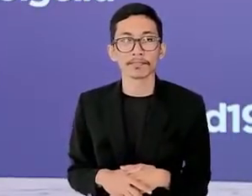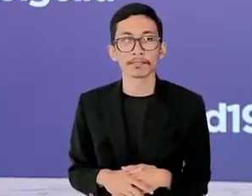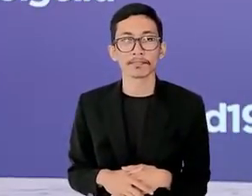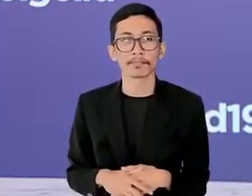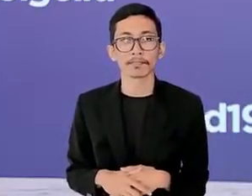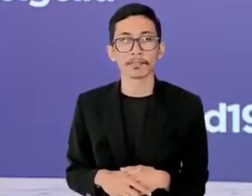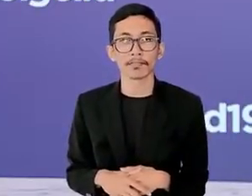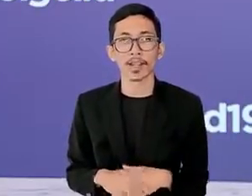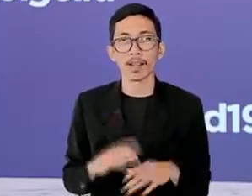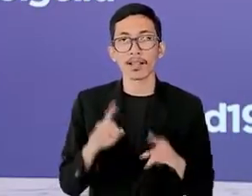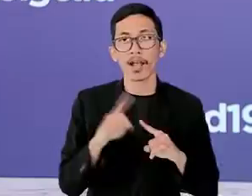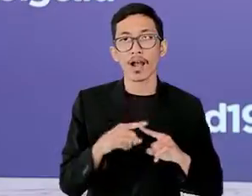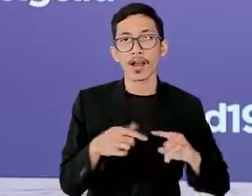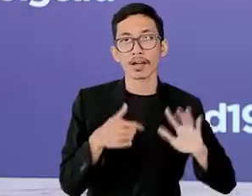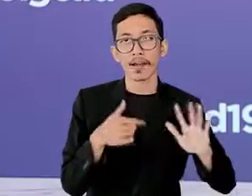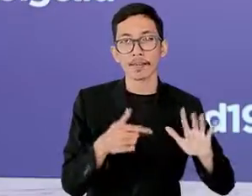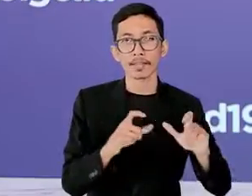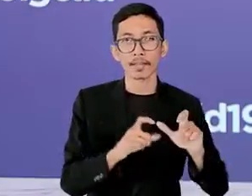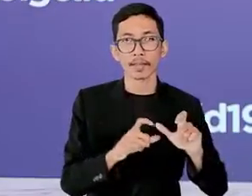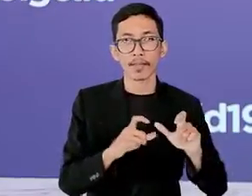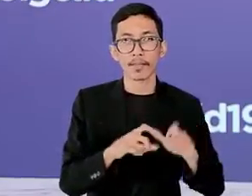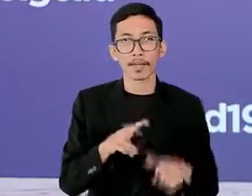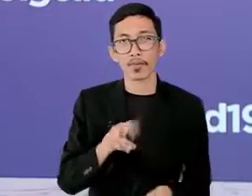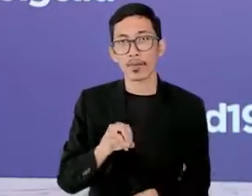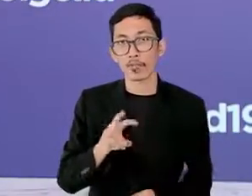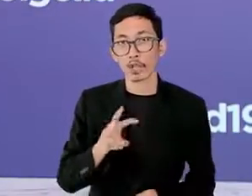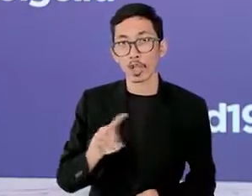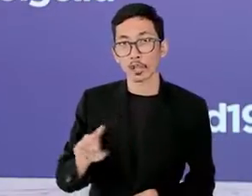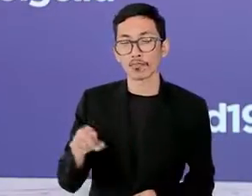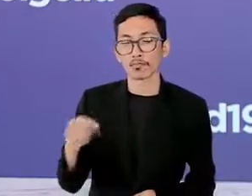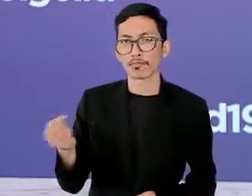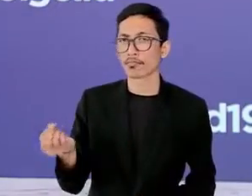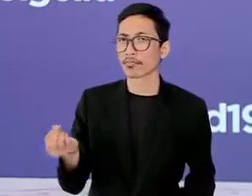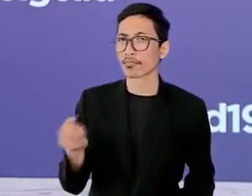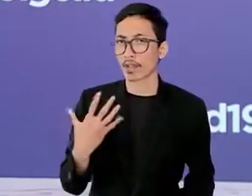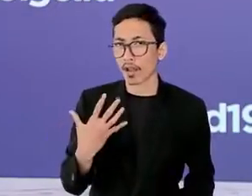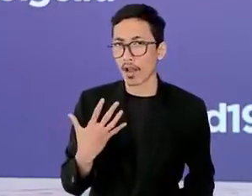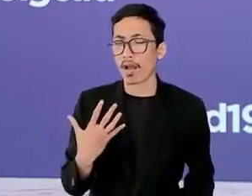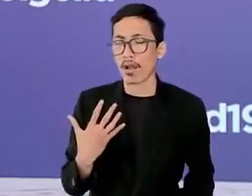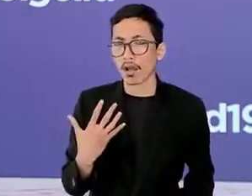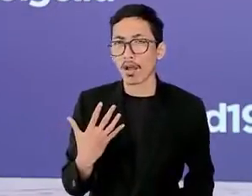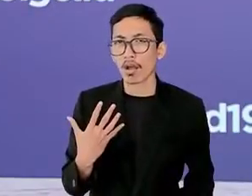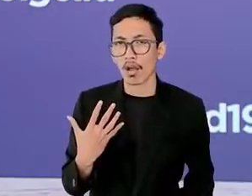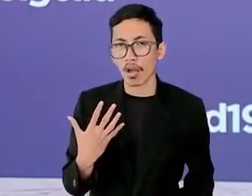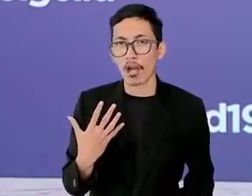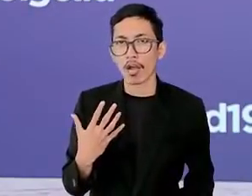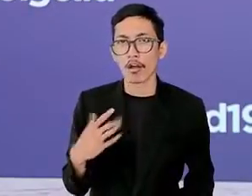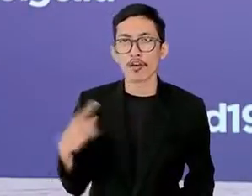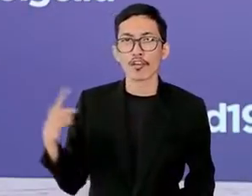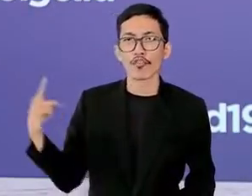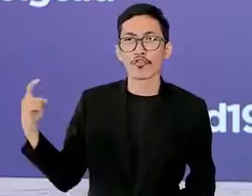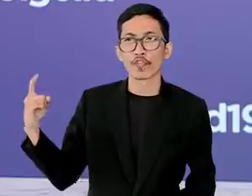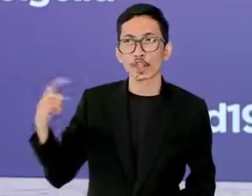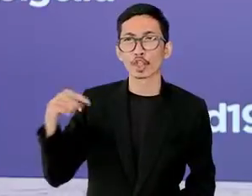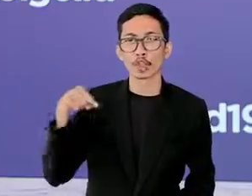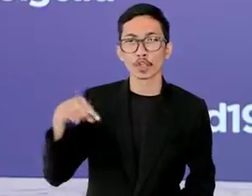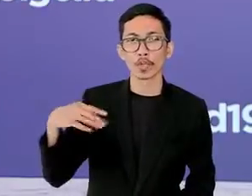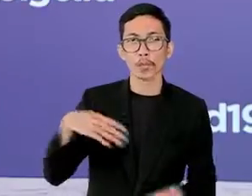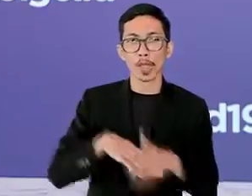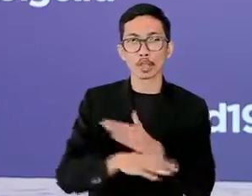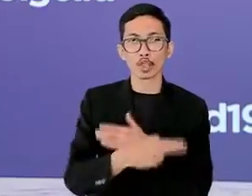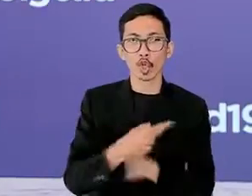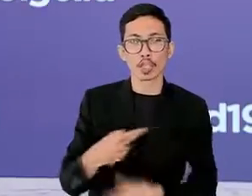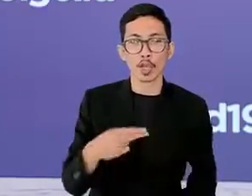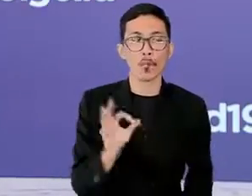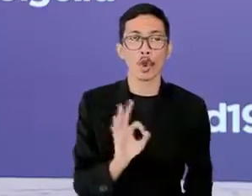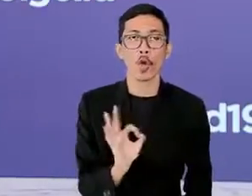pertanggal 6 Sep 2012 1 menyebutkan bahwa varian ini tidak ditemukan di Indonesia